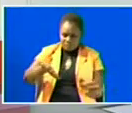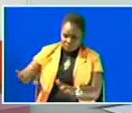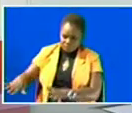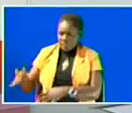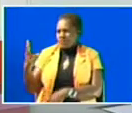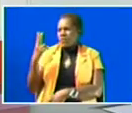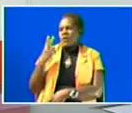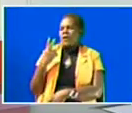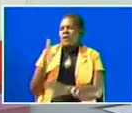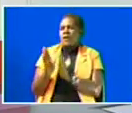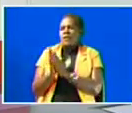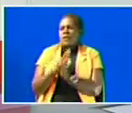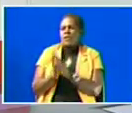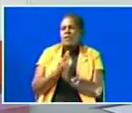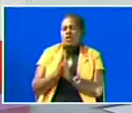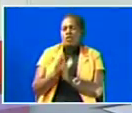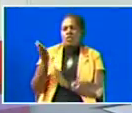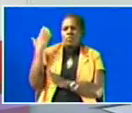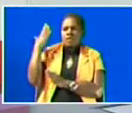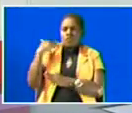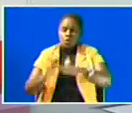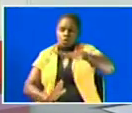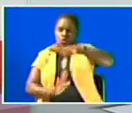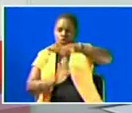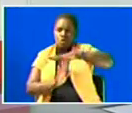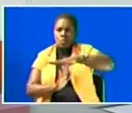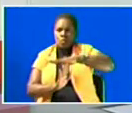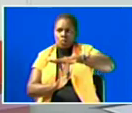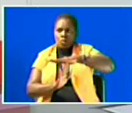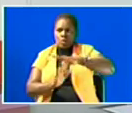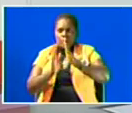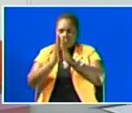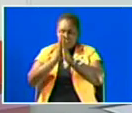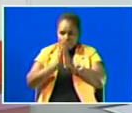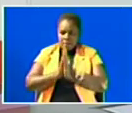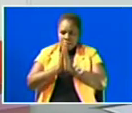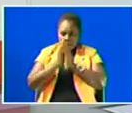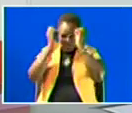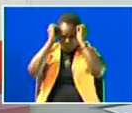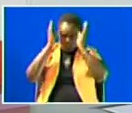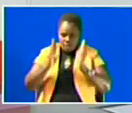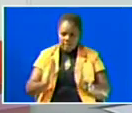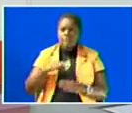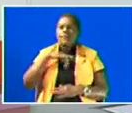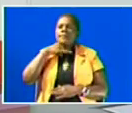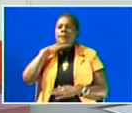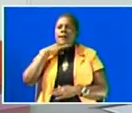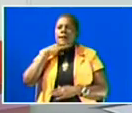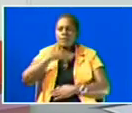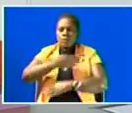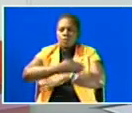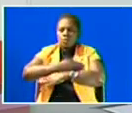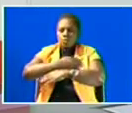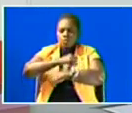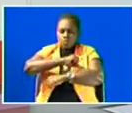Na mtazamaji, kwa taarifa tulioipa kipaumbele ni kwamba ibada ya wafu ya wanafunzi walioaga kwenye mkasa kuangukiwa